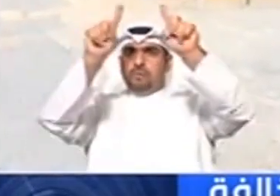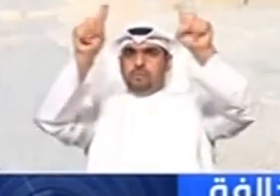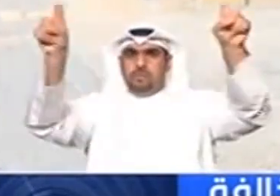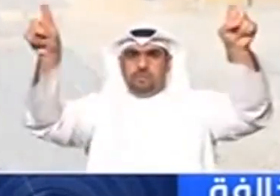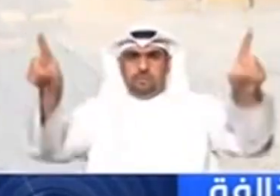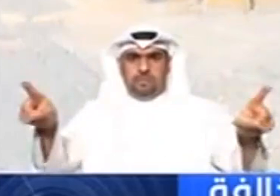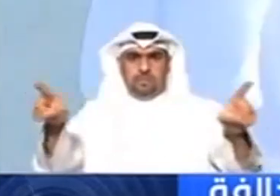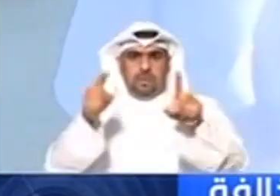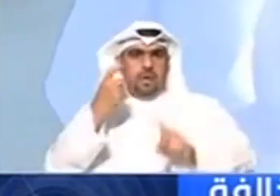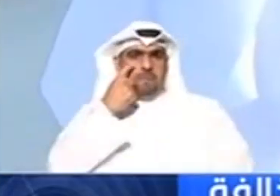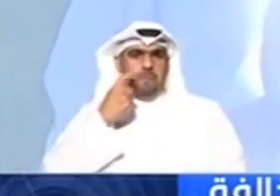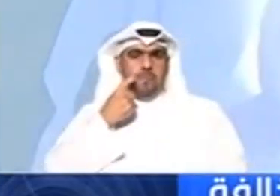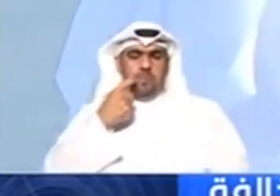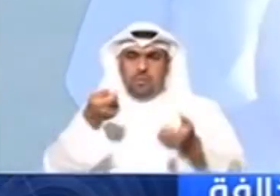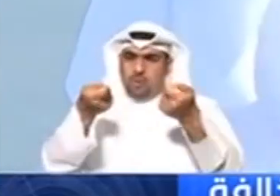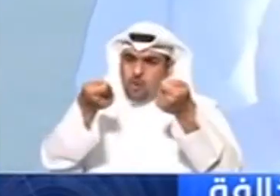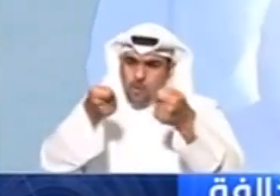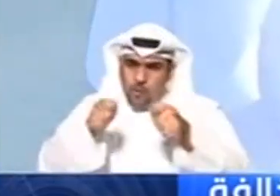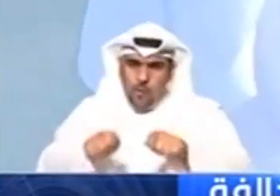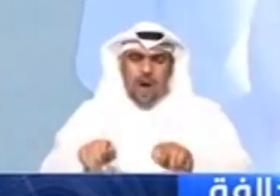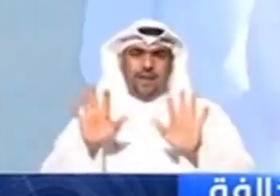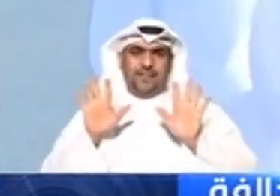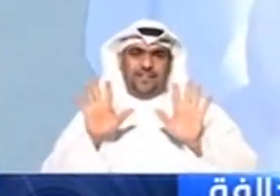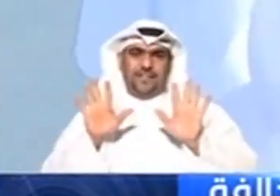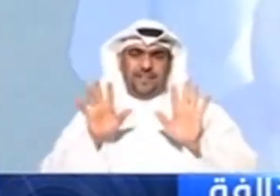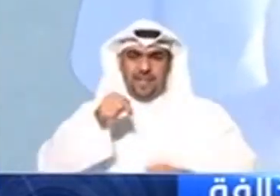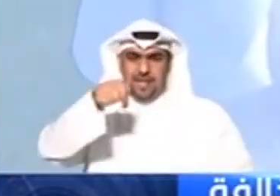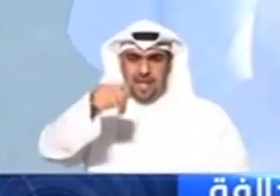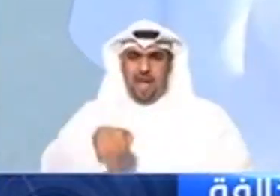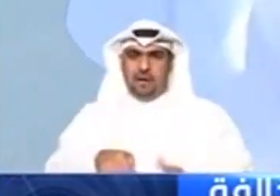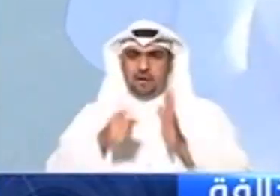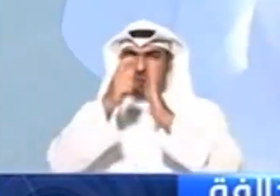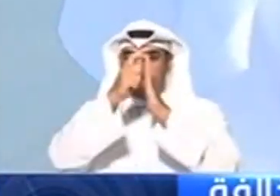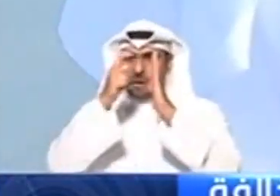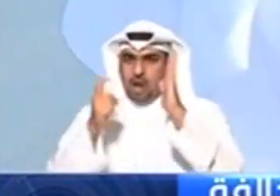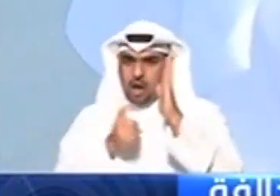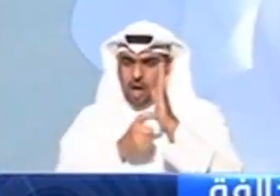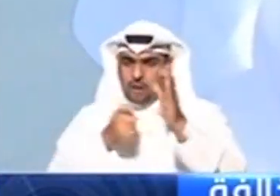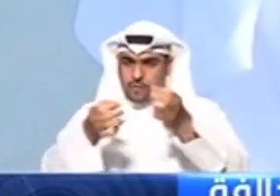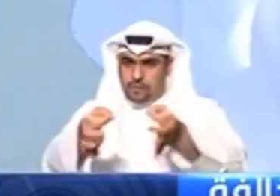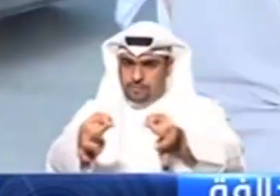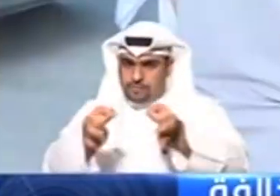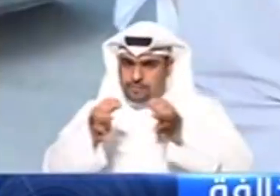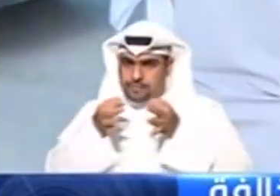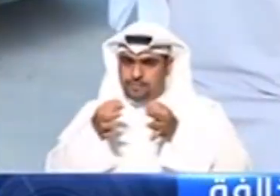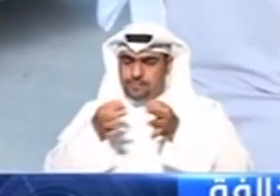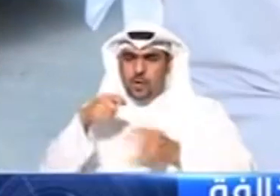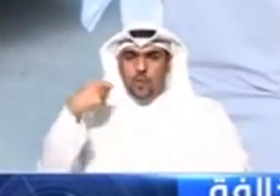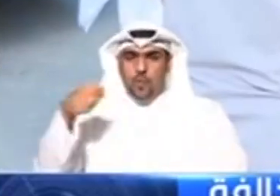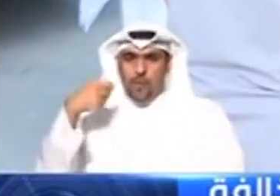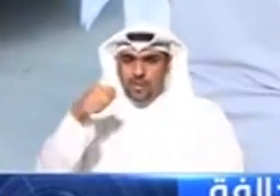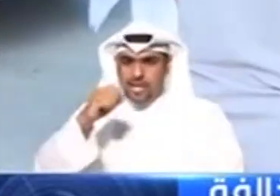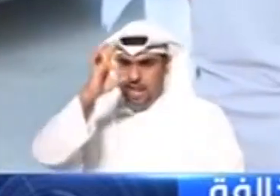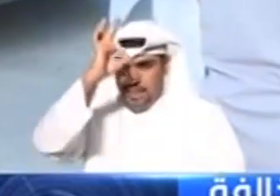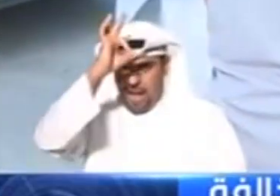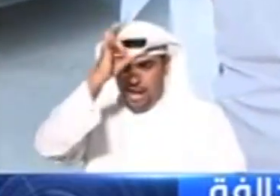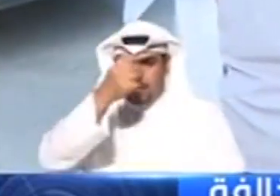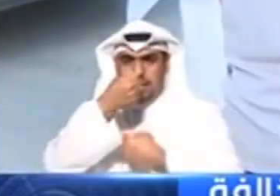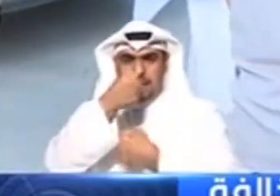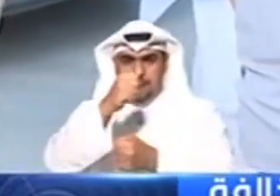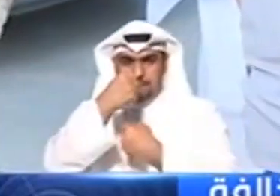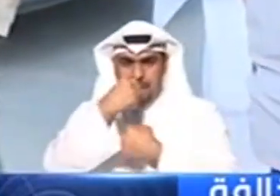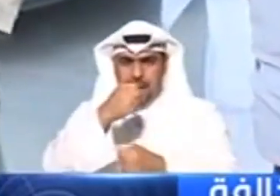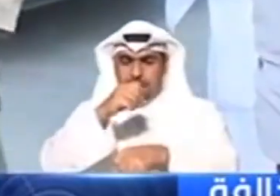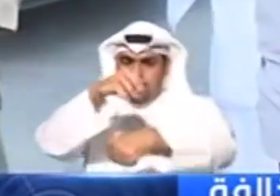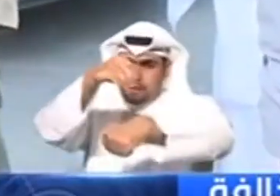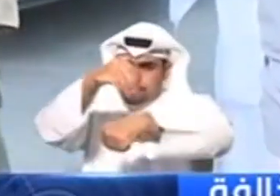خلال انتخابات مجلس الأمة في دولة الكويت، وسط دعوات من قبل الجهات المعنية لمرشحي مجلس الأمة في